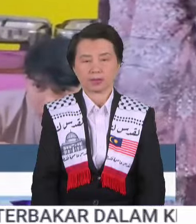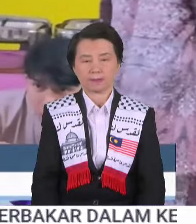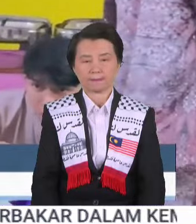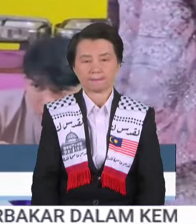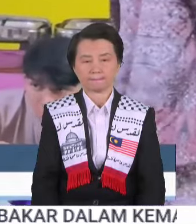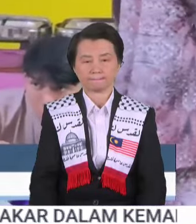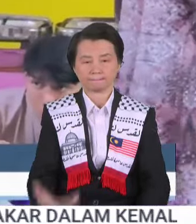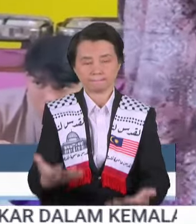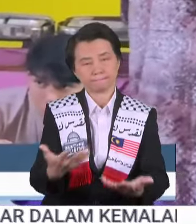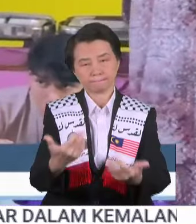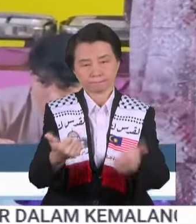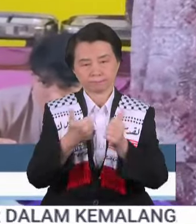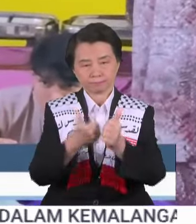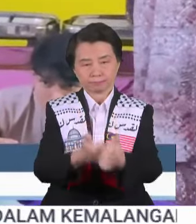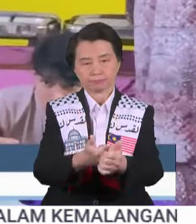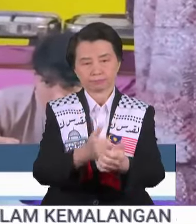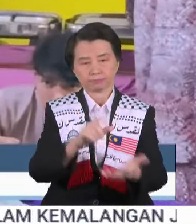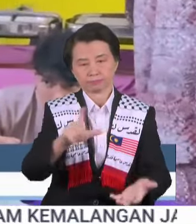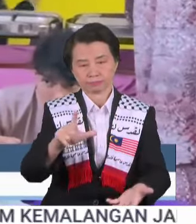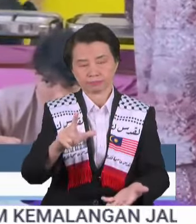Hari raya tu lah kita